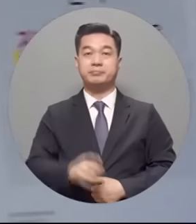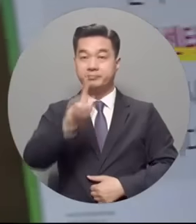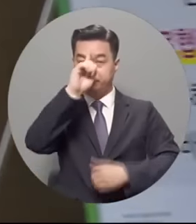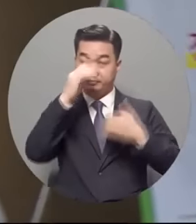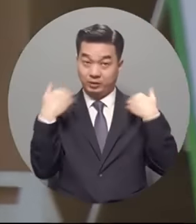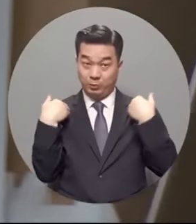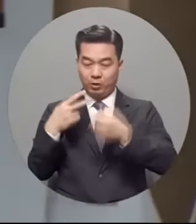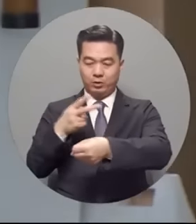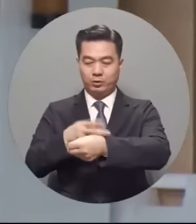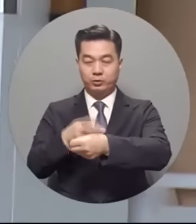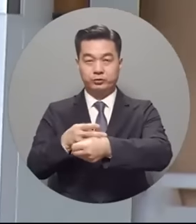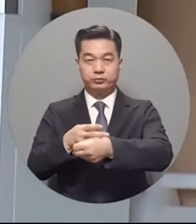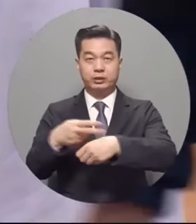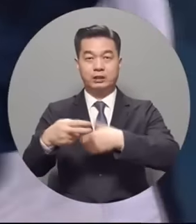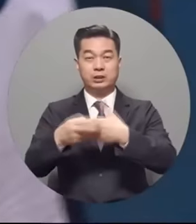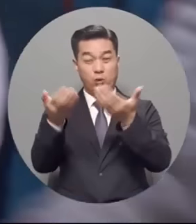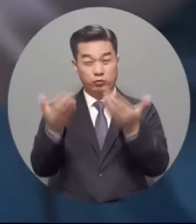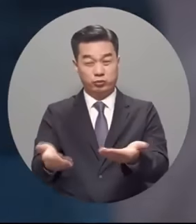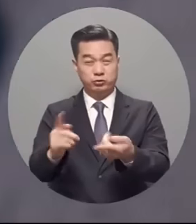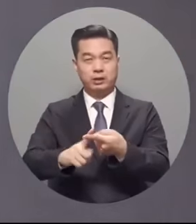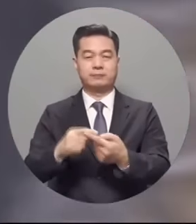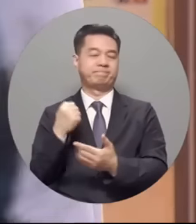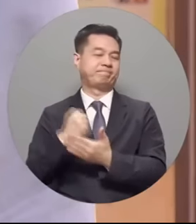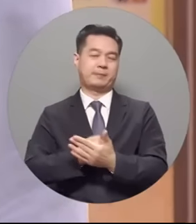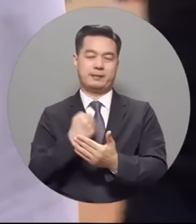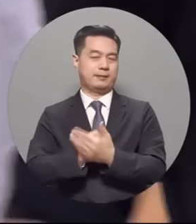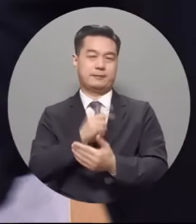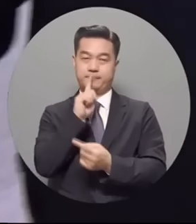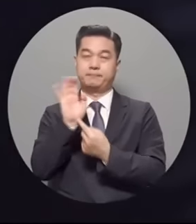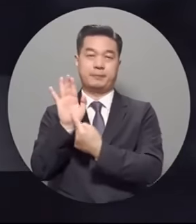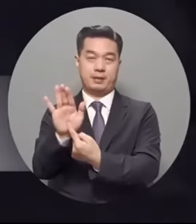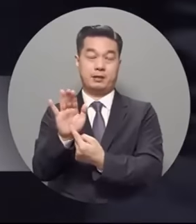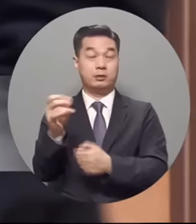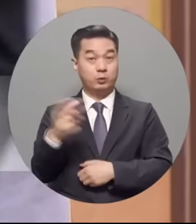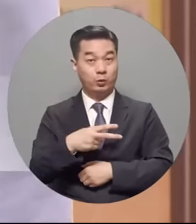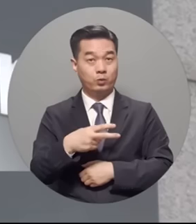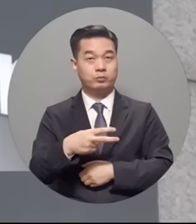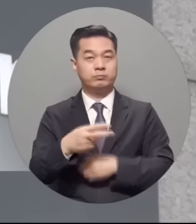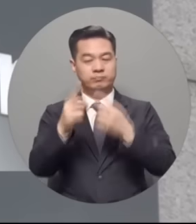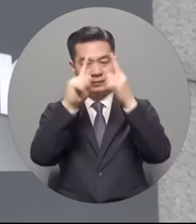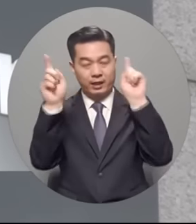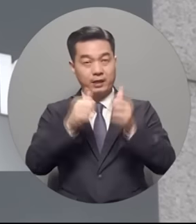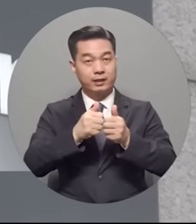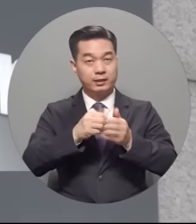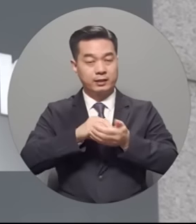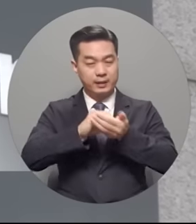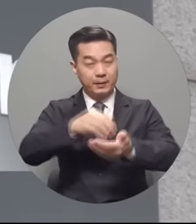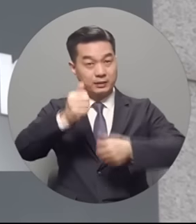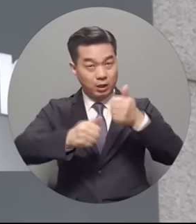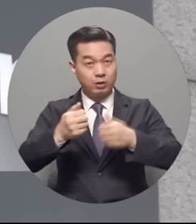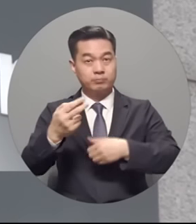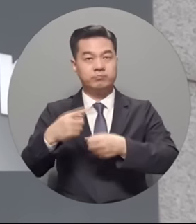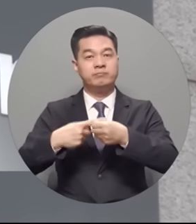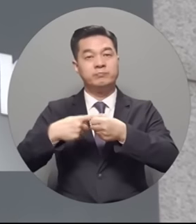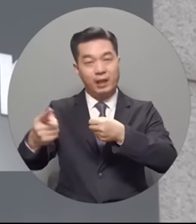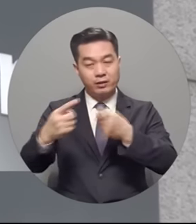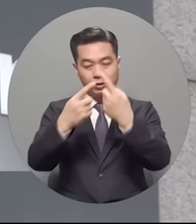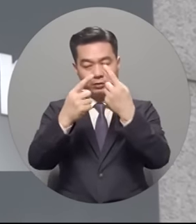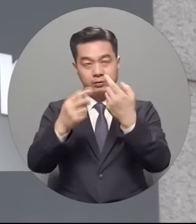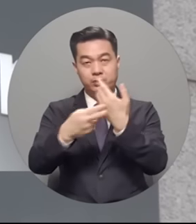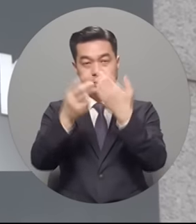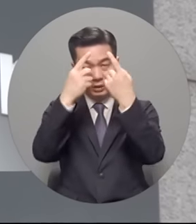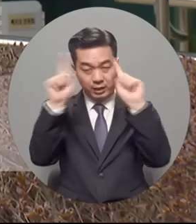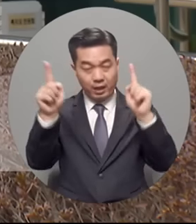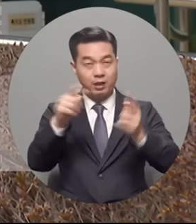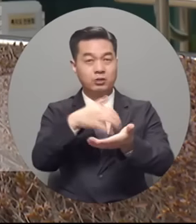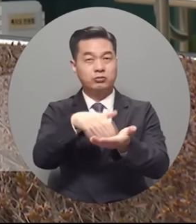휴진 결정에 유감의 뜻을 나타냈습니다. 또 입시 일정상 2025학년도 의대 정원을 다시 정하는